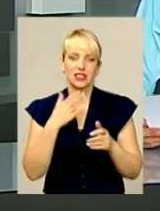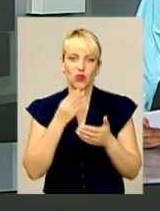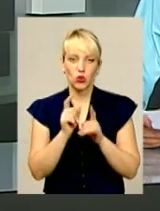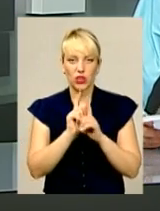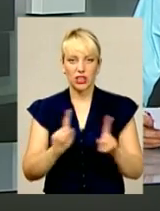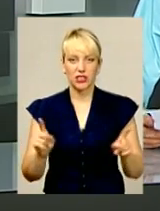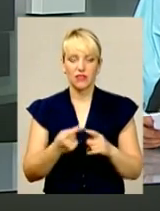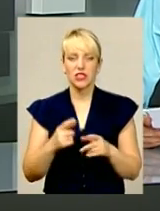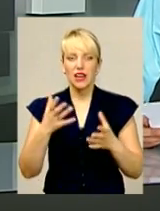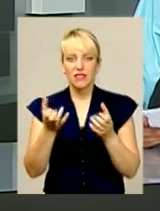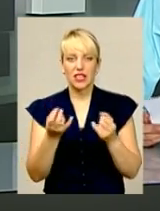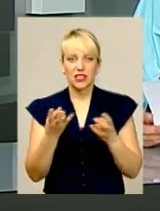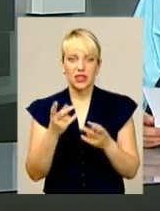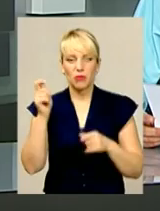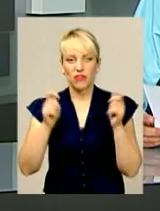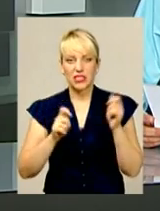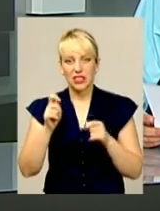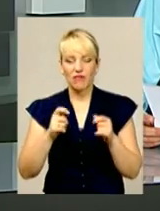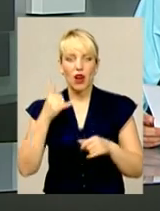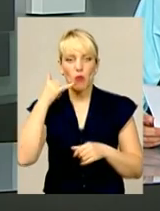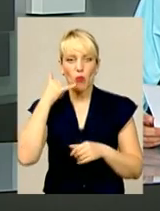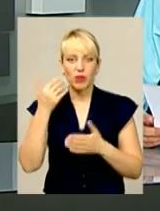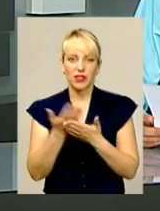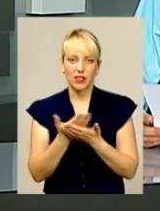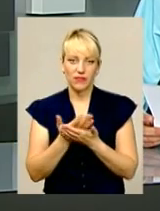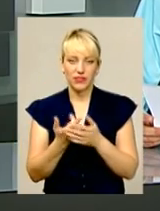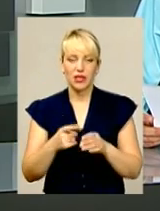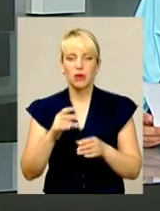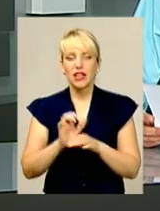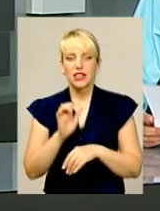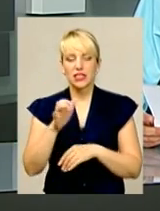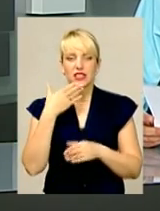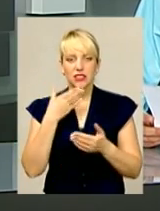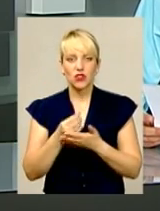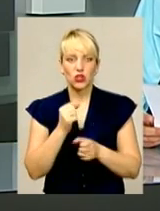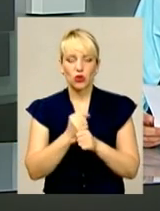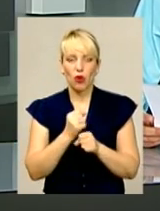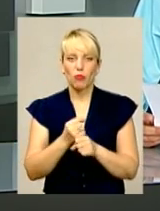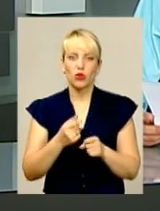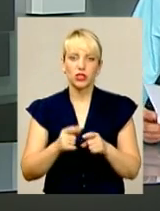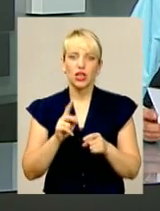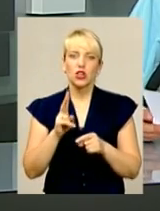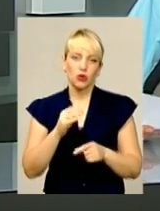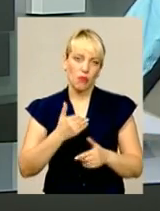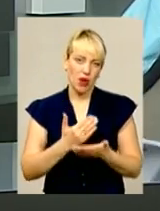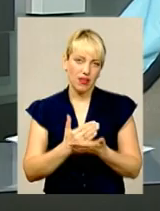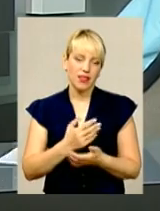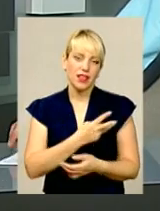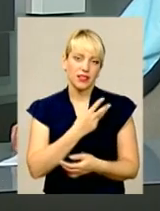фестивалі мобільних фільмів. Надіслати свою роботу може кожен, хто має натхнення та будь-який гаджет для відеозйомки.